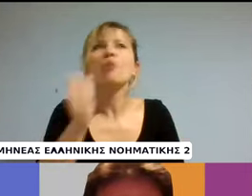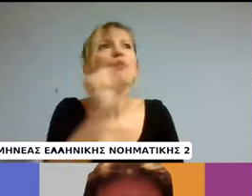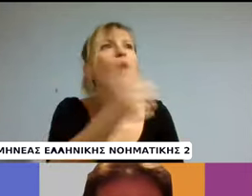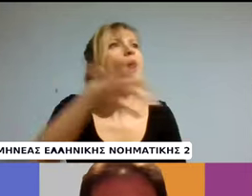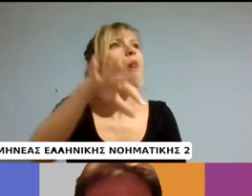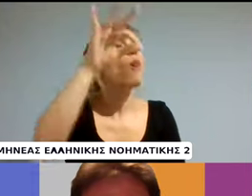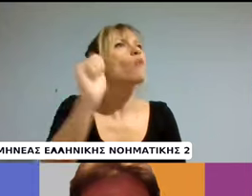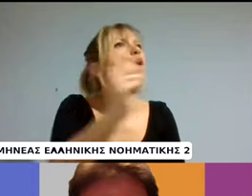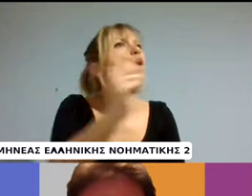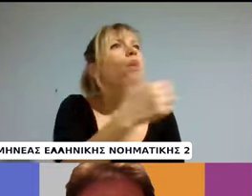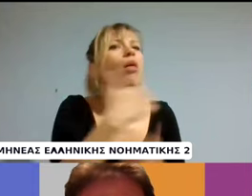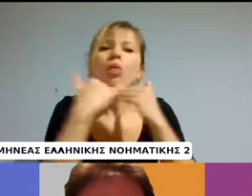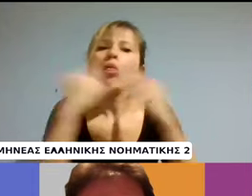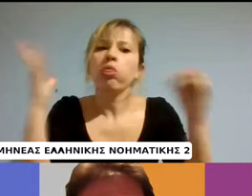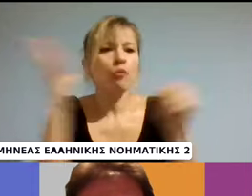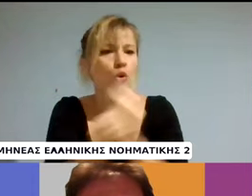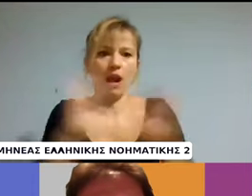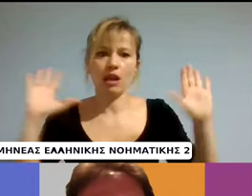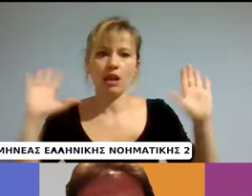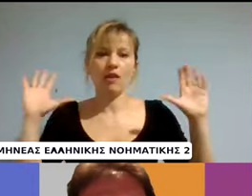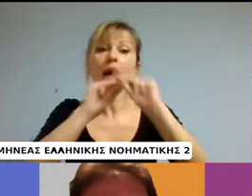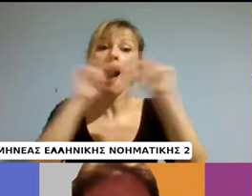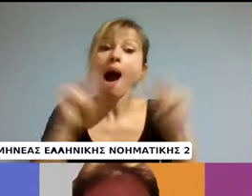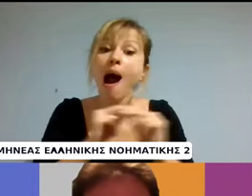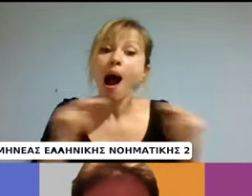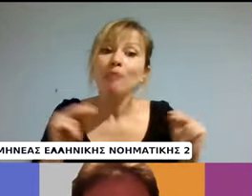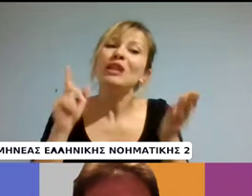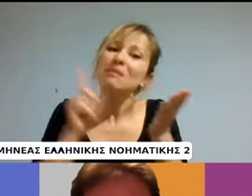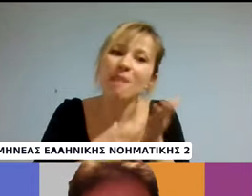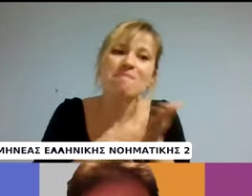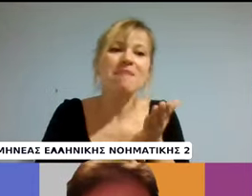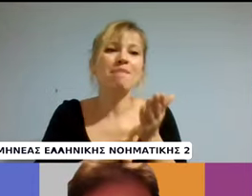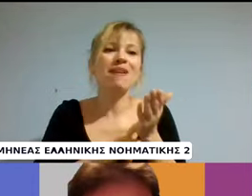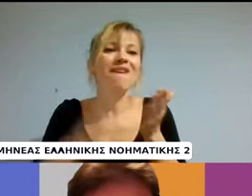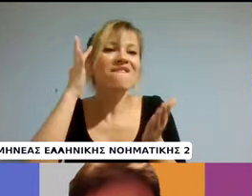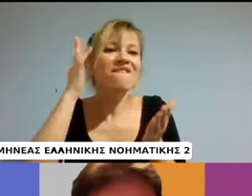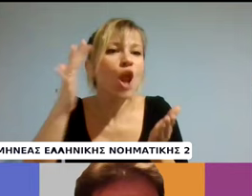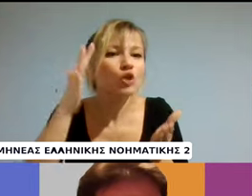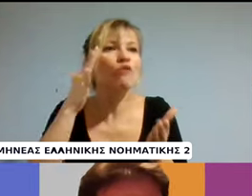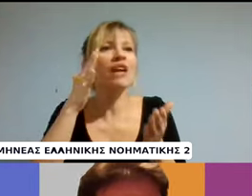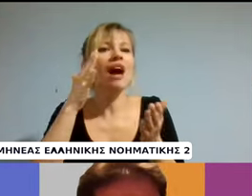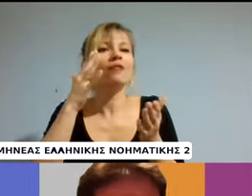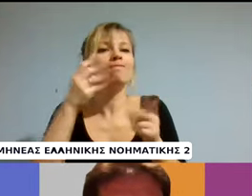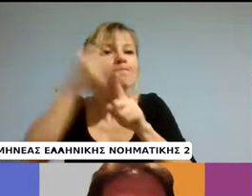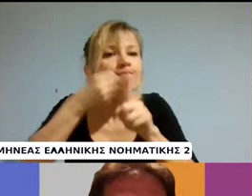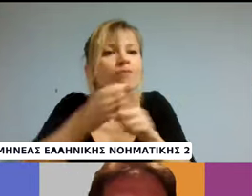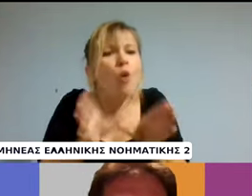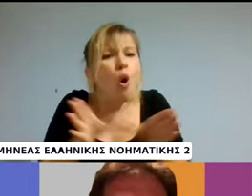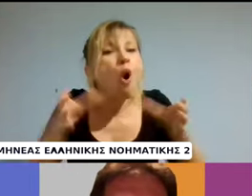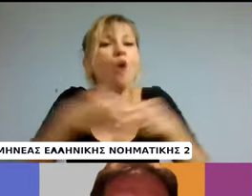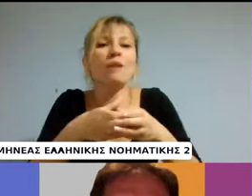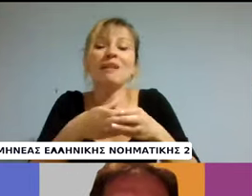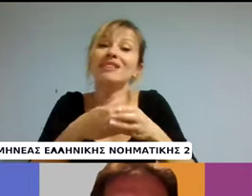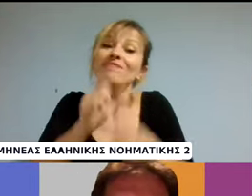πέρα. Άρα καλό είναι να υπάρχει ένα νέο μέτωπο. Και αυτή η ανάγκη μπορεί κάποια